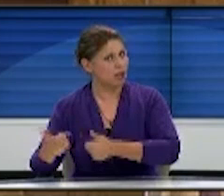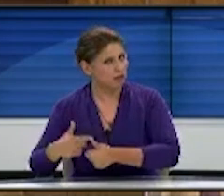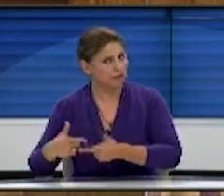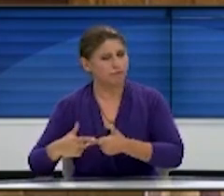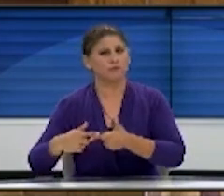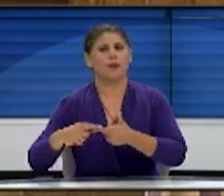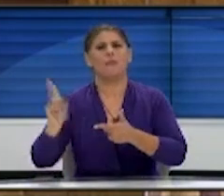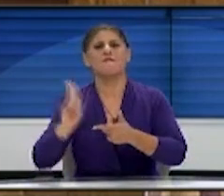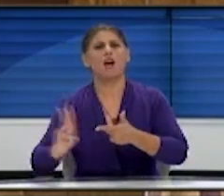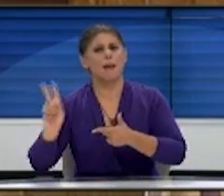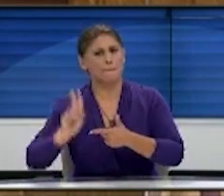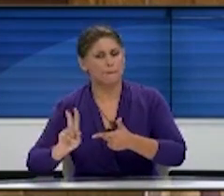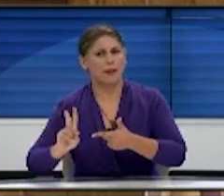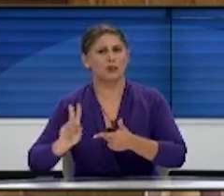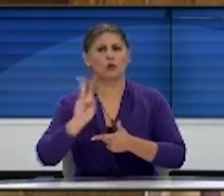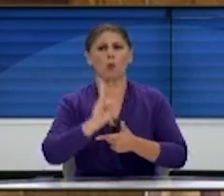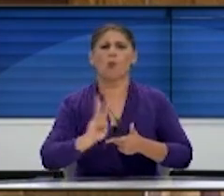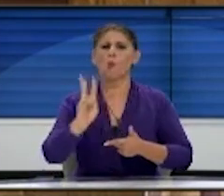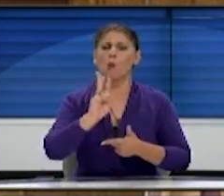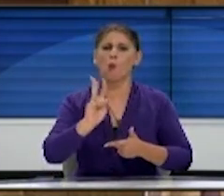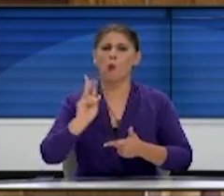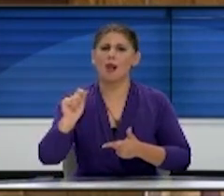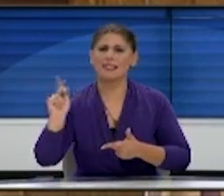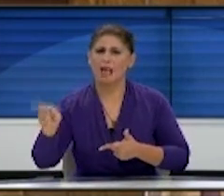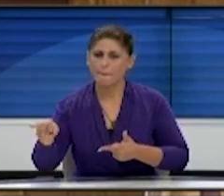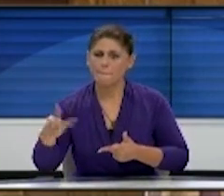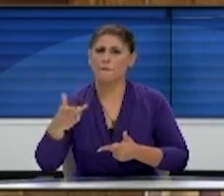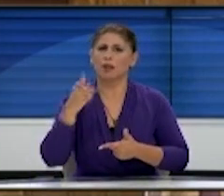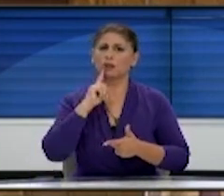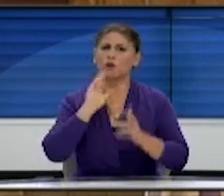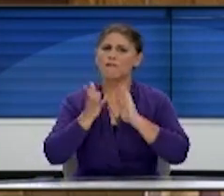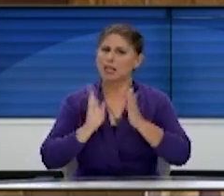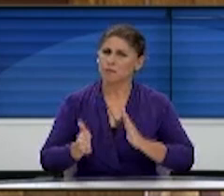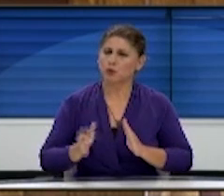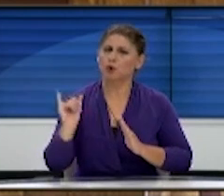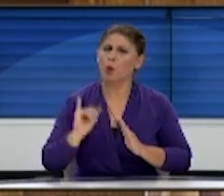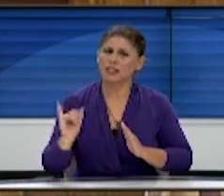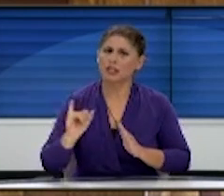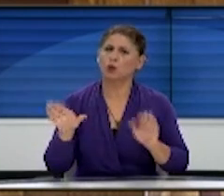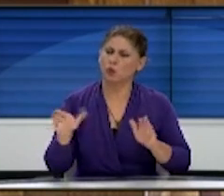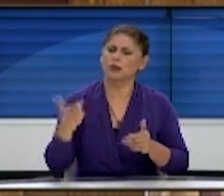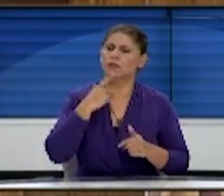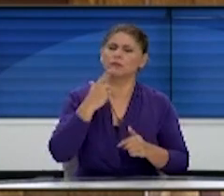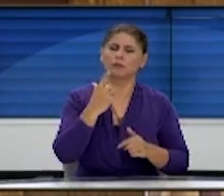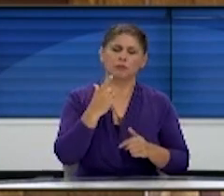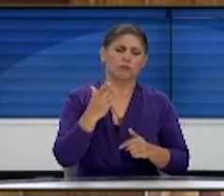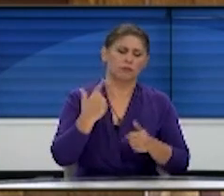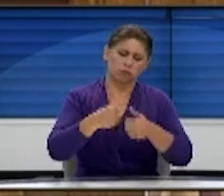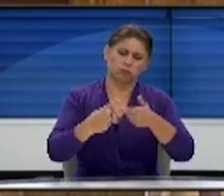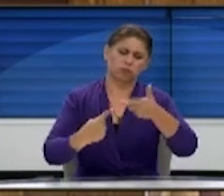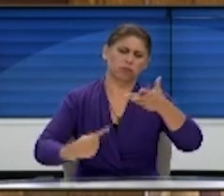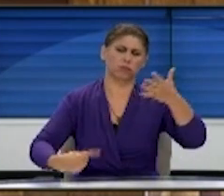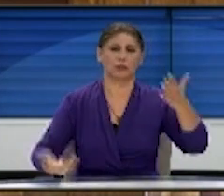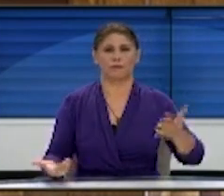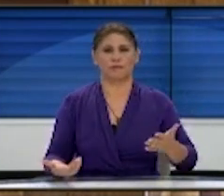το Viber, το WhatsApp, το Messenger, το Facebook, το Instagram, το Tweet και ούτω καθεξής.